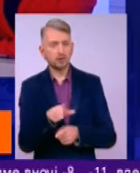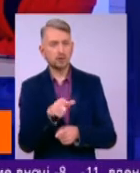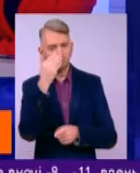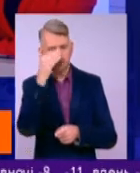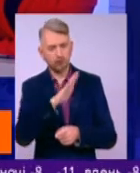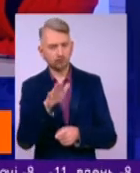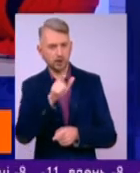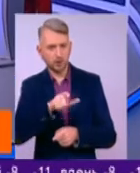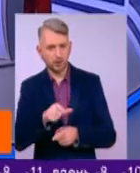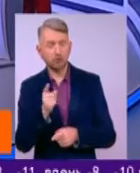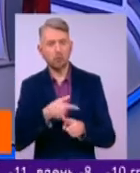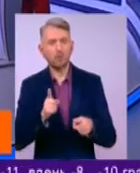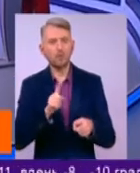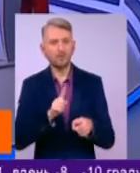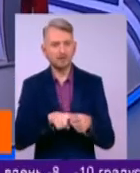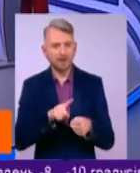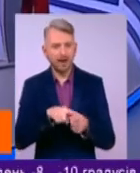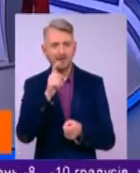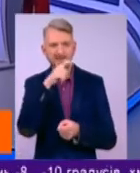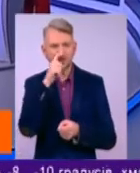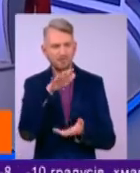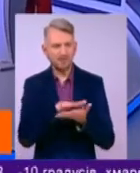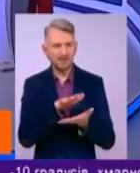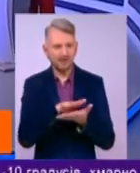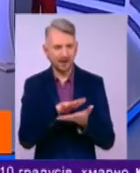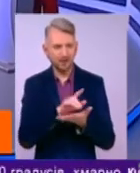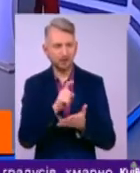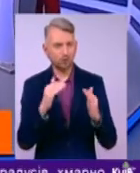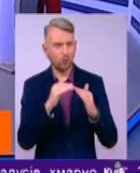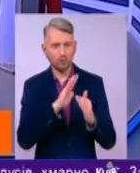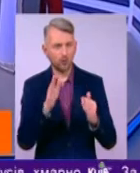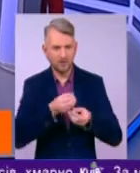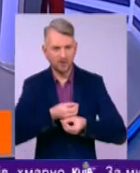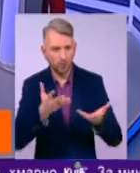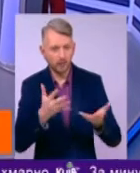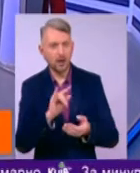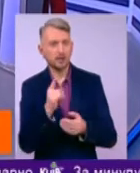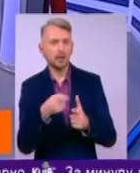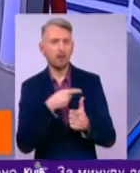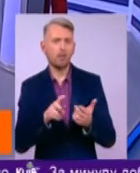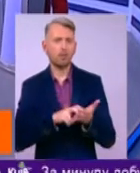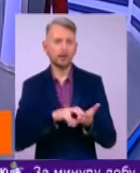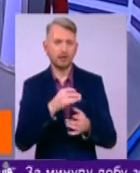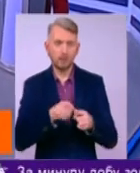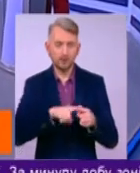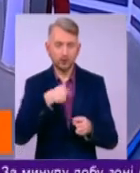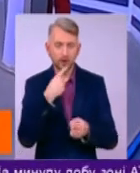чужі люди. І тому це сміття з дому не виноситься. Дитина або боїться про це говорити, якщо це